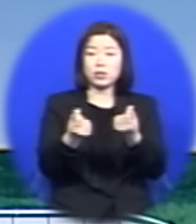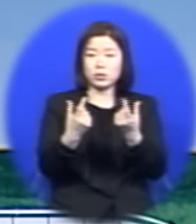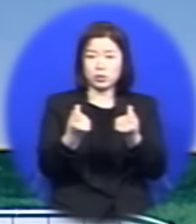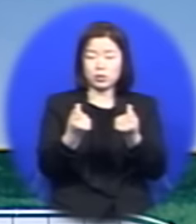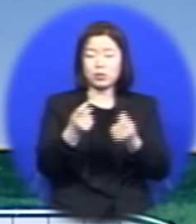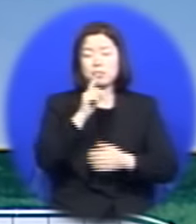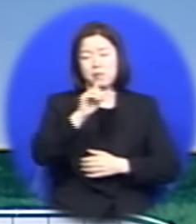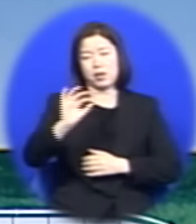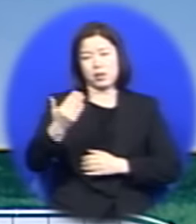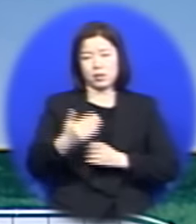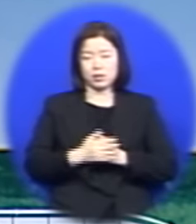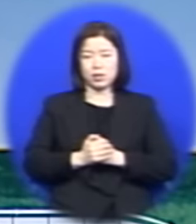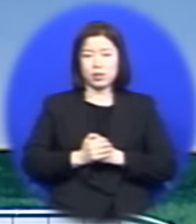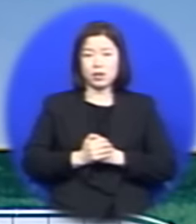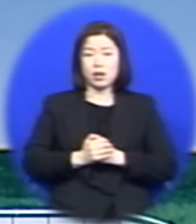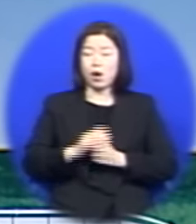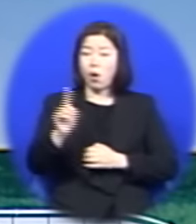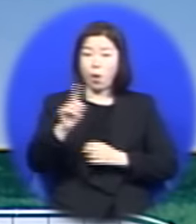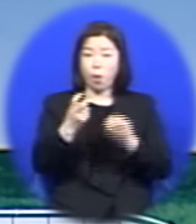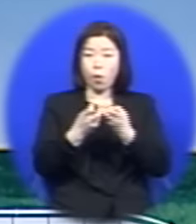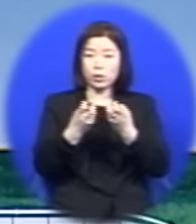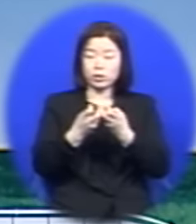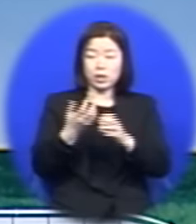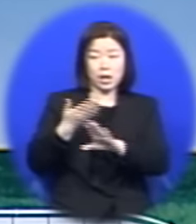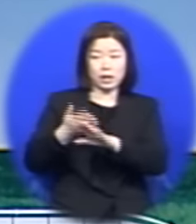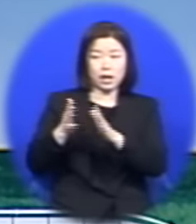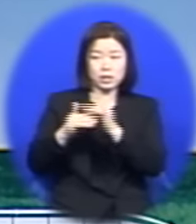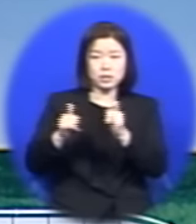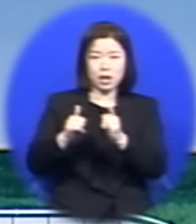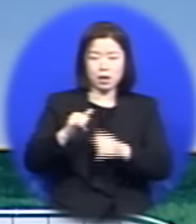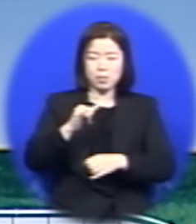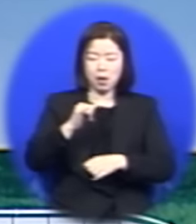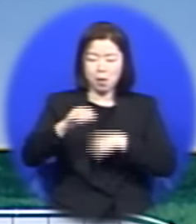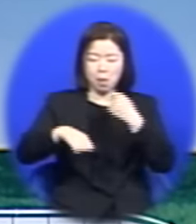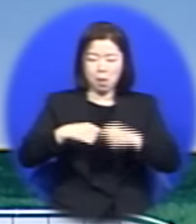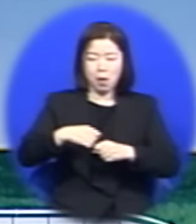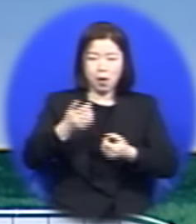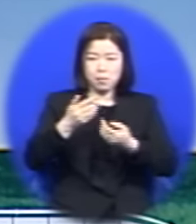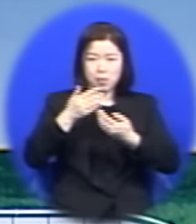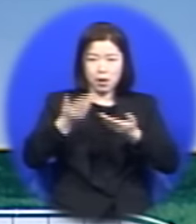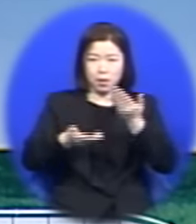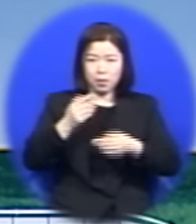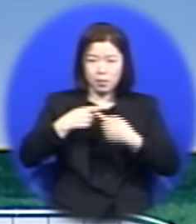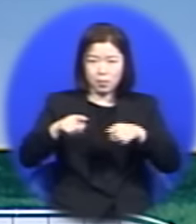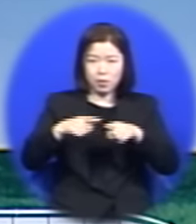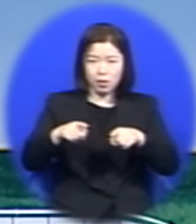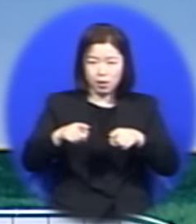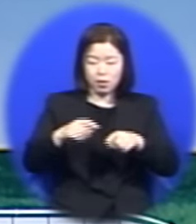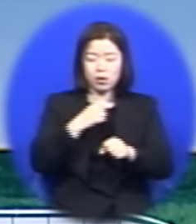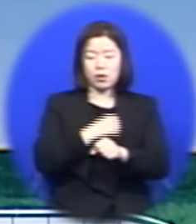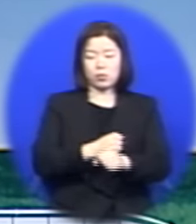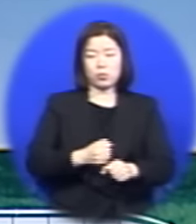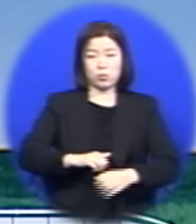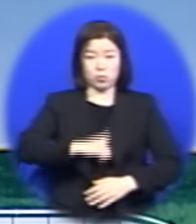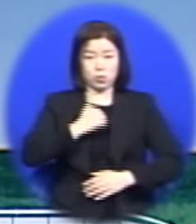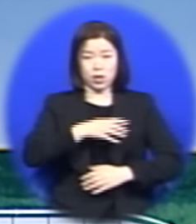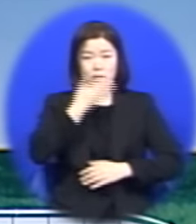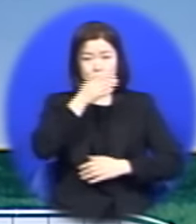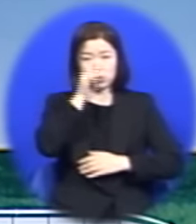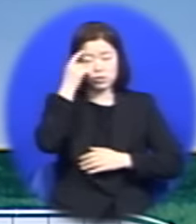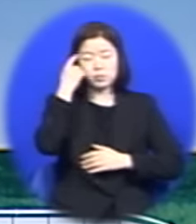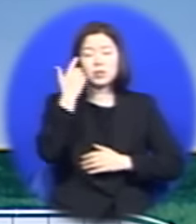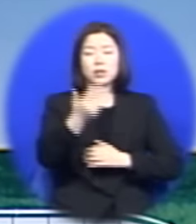돼요. 어떻게 남을 함부로 비판하고 화를 내고 그렇게 할 수 있어요?